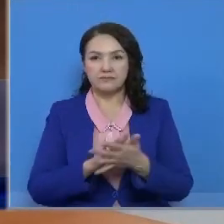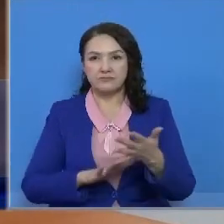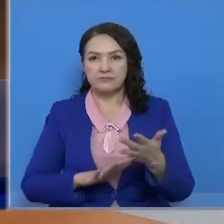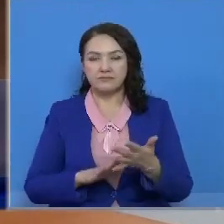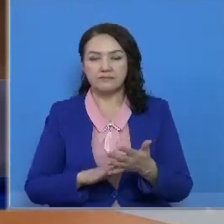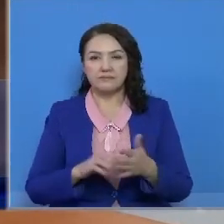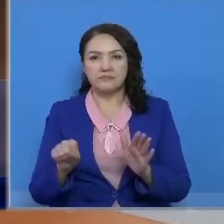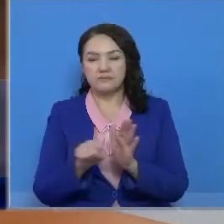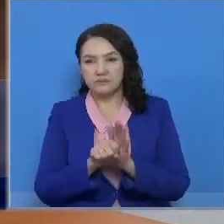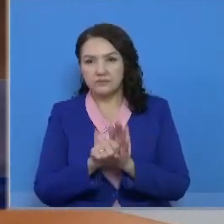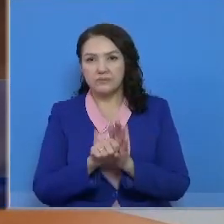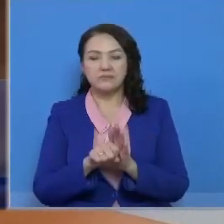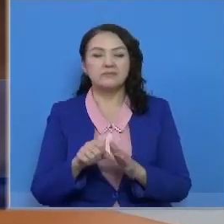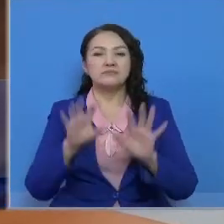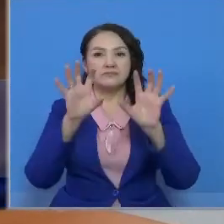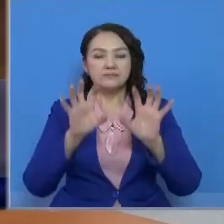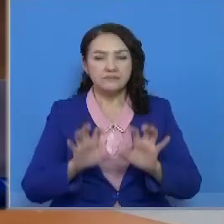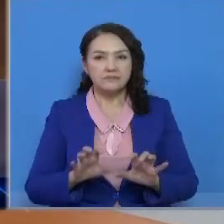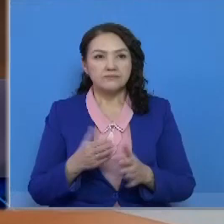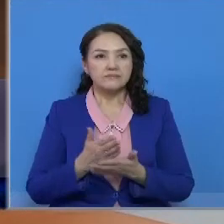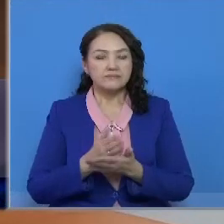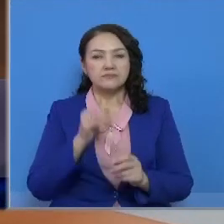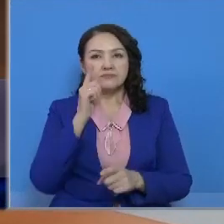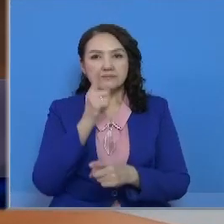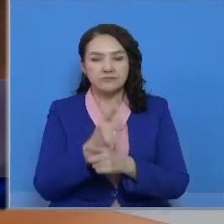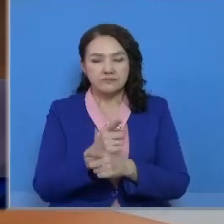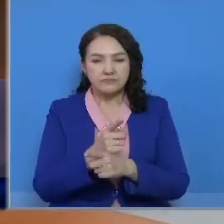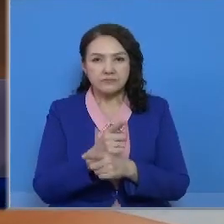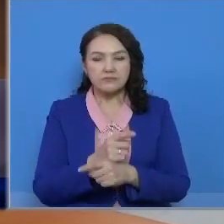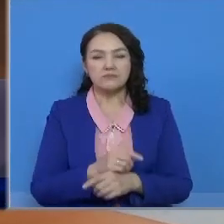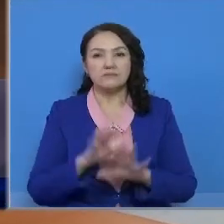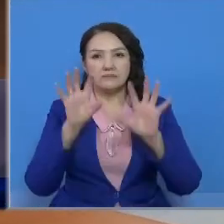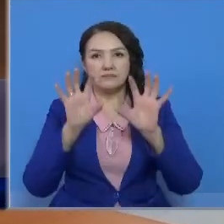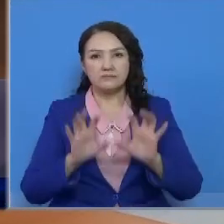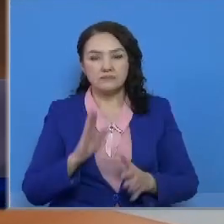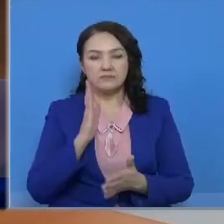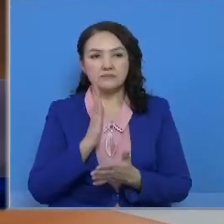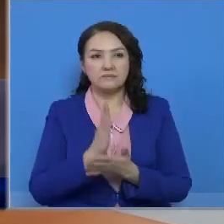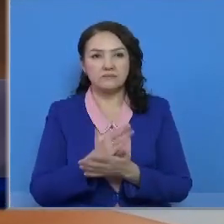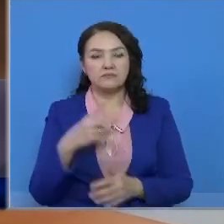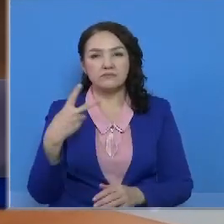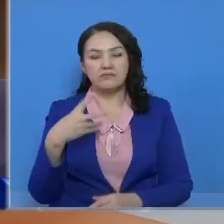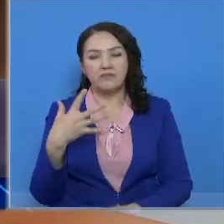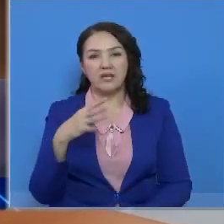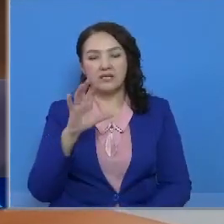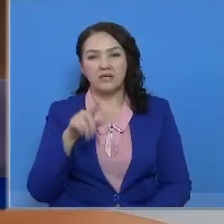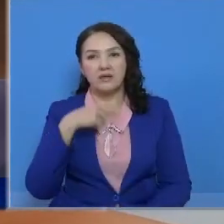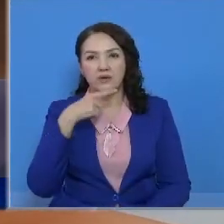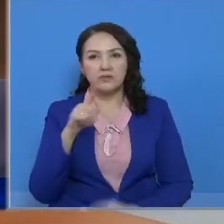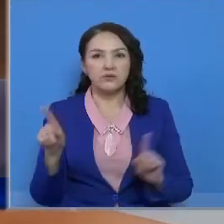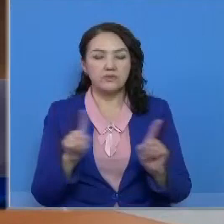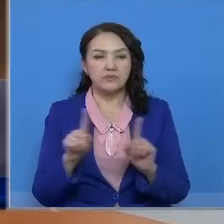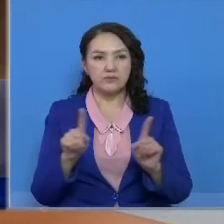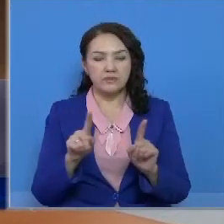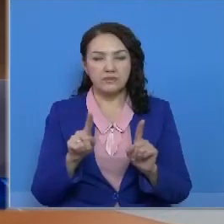уничтожать Хотя закон Напрямую это запрещает То есть статья по моему 25 закона говорит о том